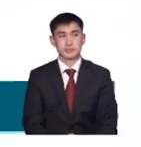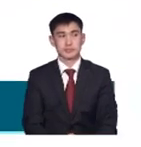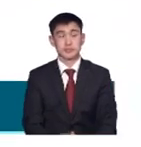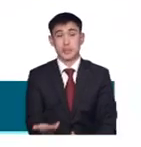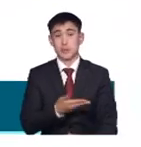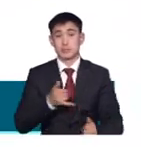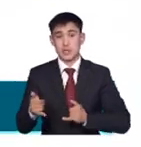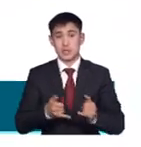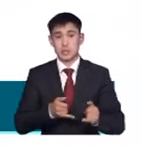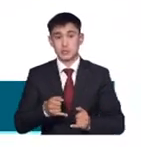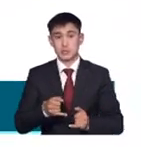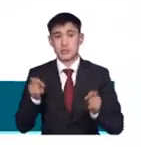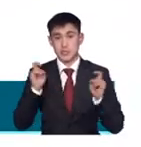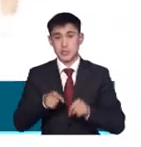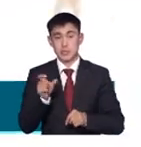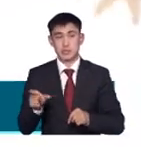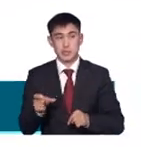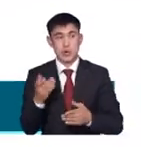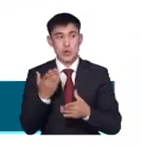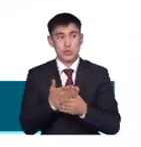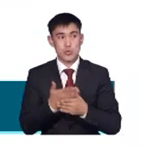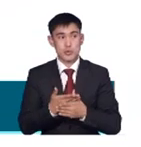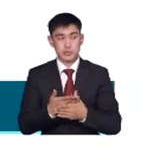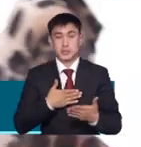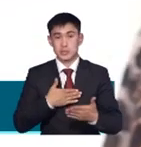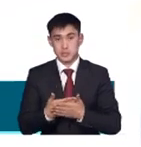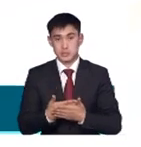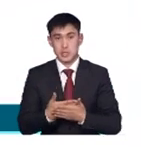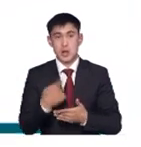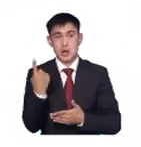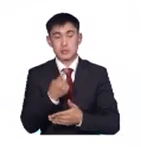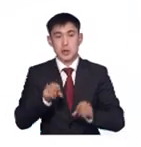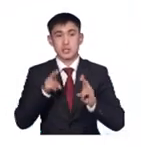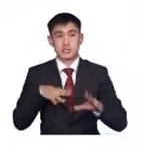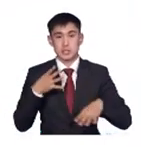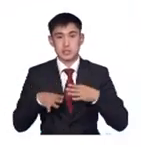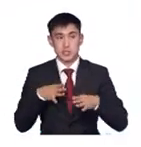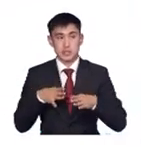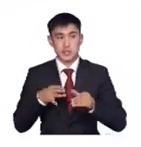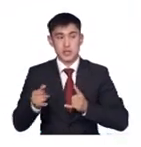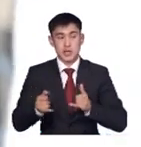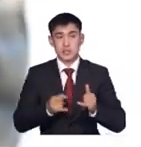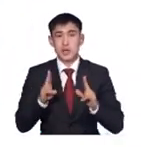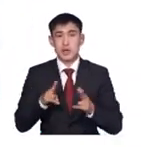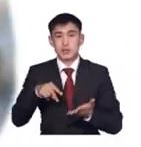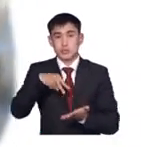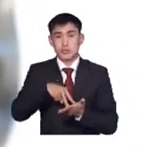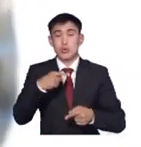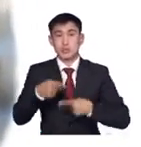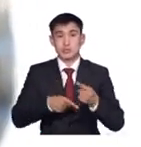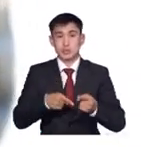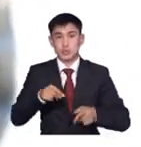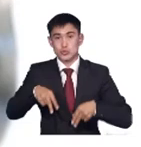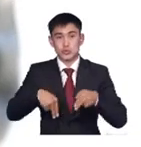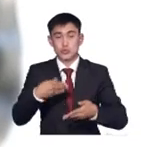Біз конькимен сырғанаймын деп келген адамдарға көмегімізді аямаймыз. Алдымен арнайы жабдықтар арқылы конькиде қалай тұруды, одан соң